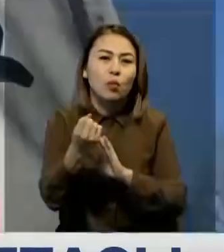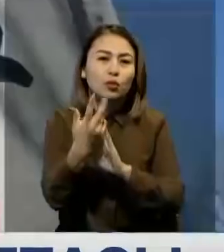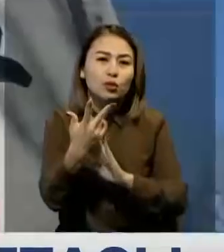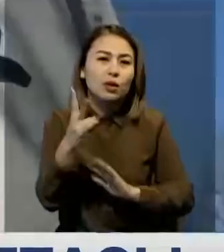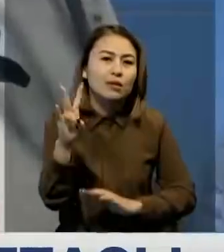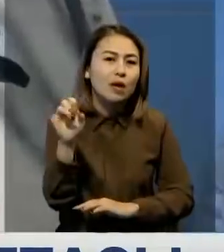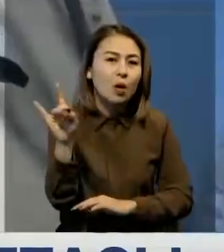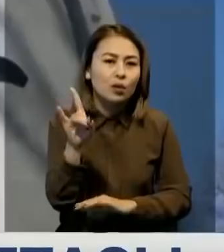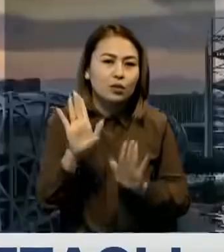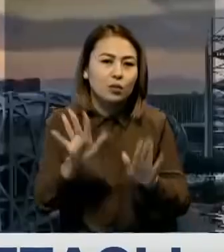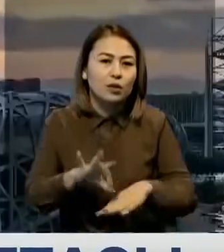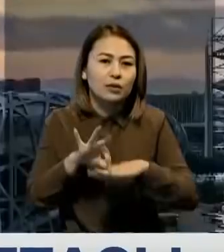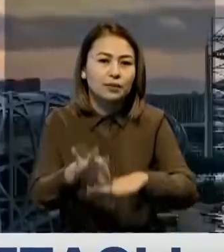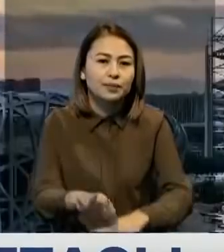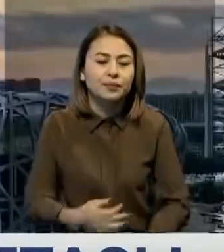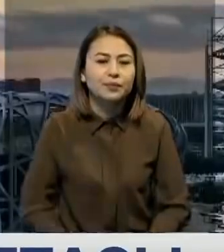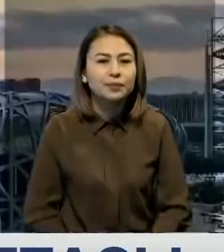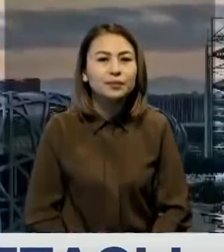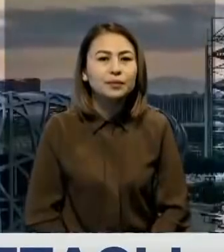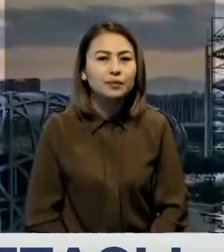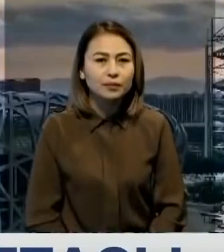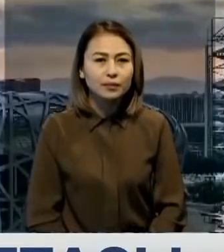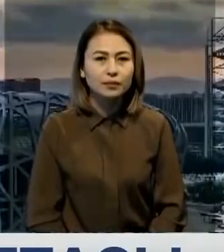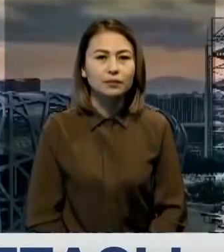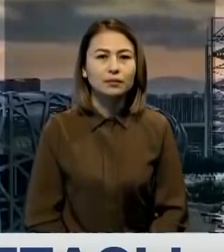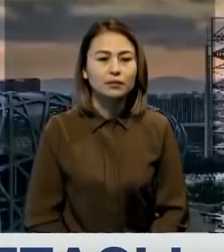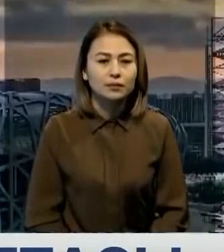ойындары 4-13 наурыз аралығында өтеді.